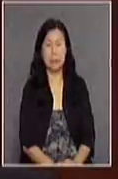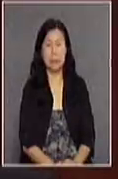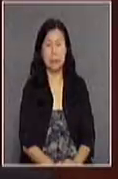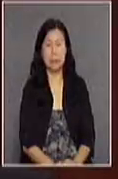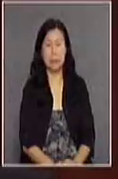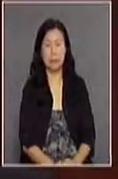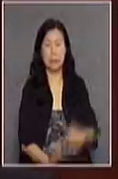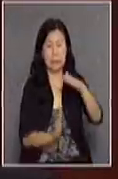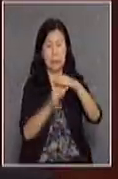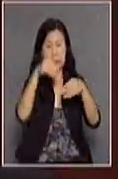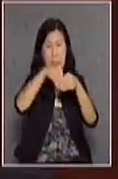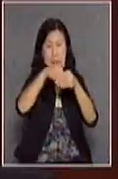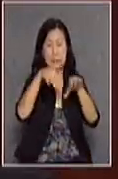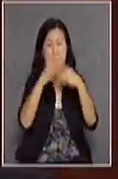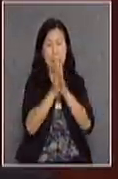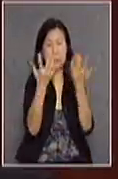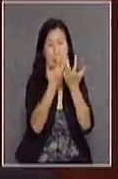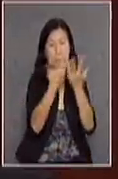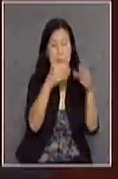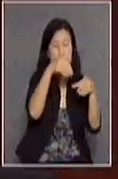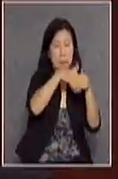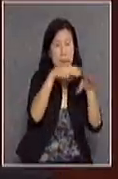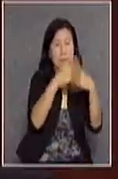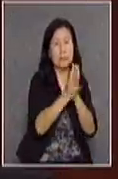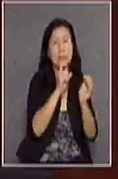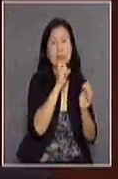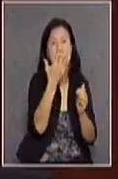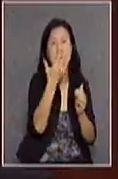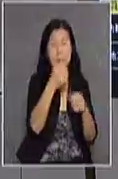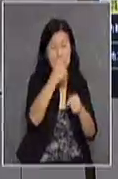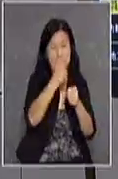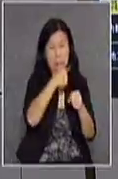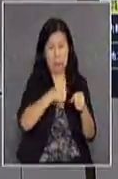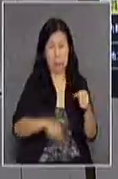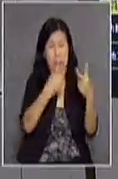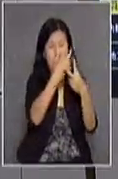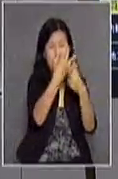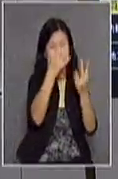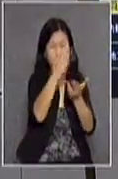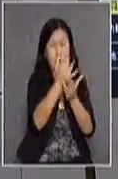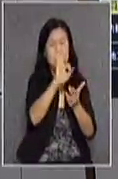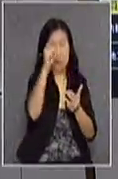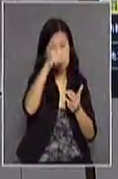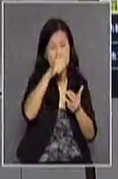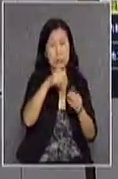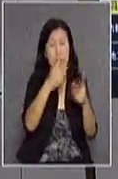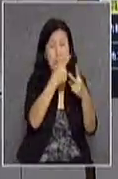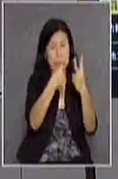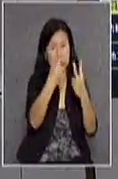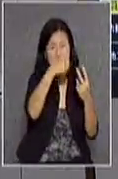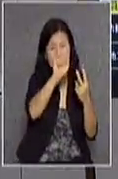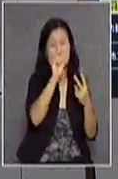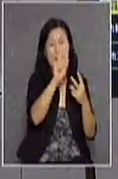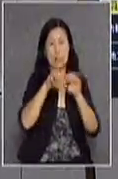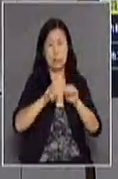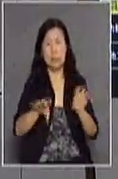停止表決，顯示結果。功能團體選舉產生的議員23位出席，沒有人贊成，21位反對，1位棄